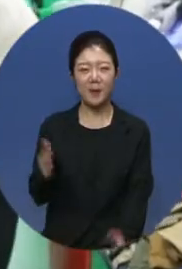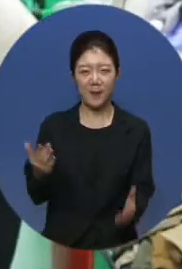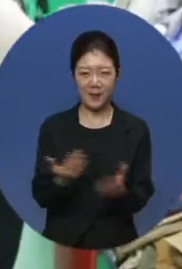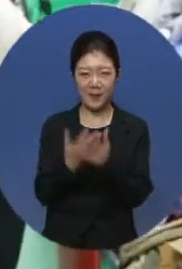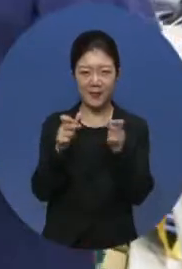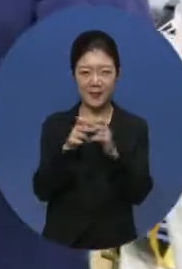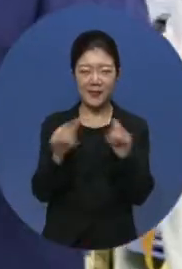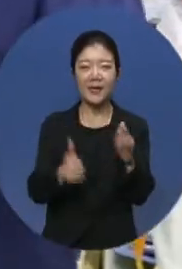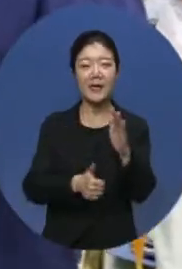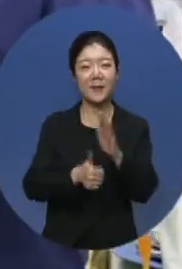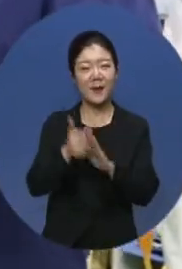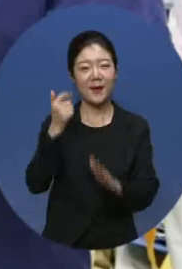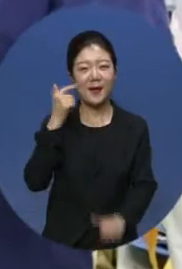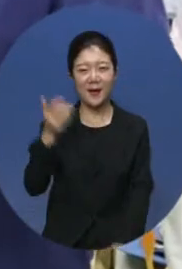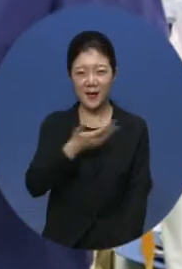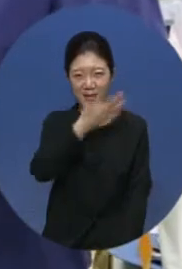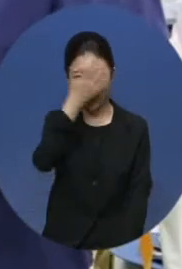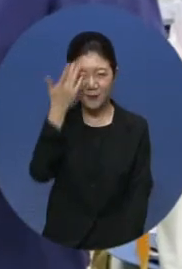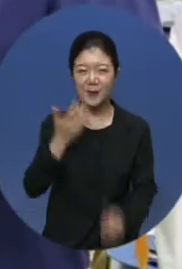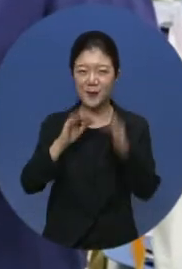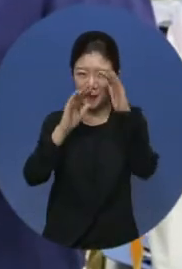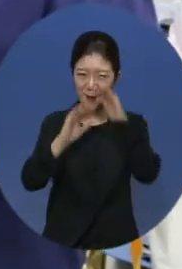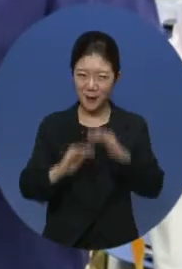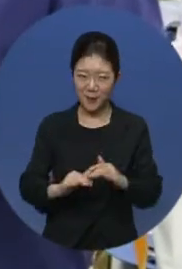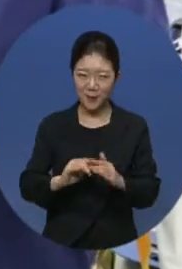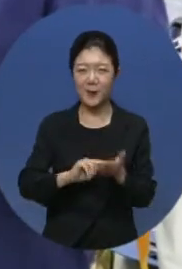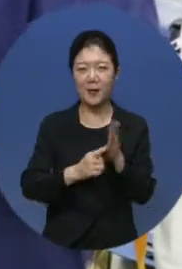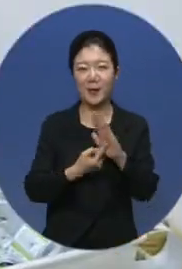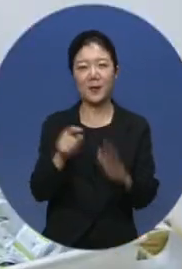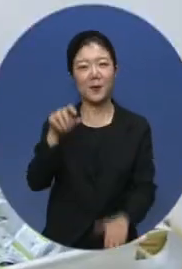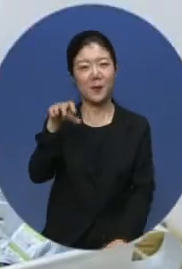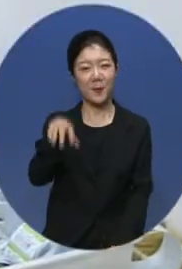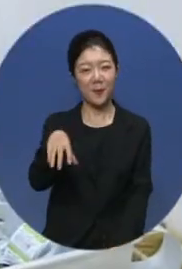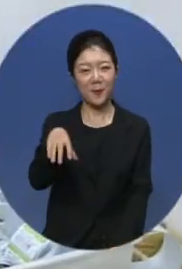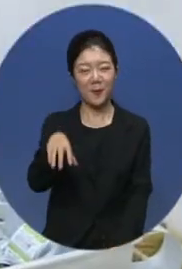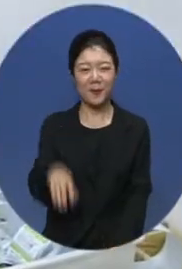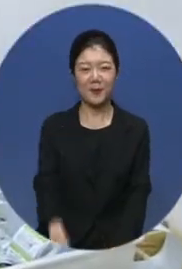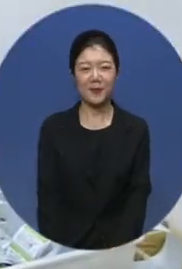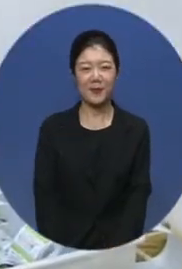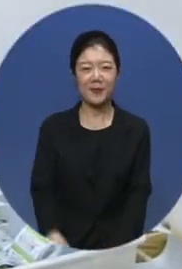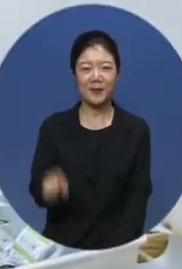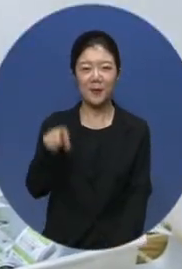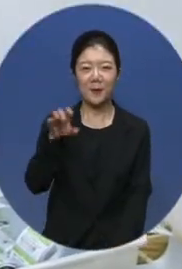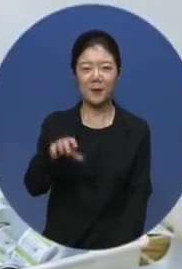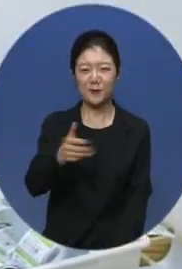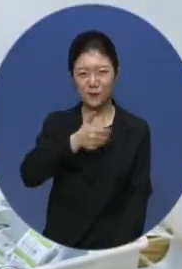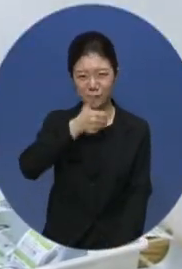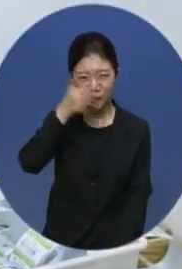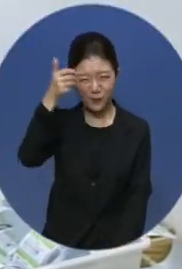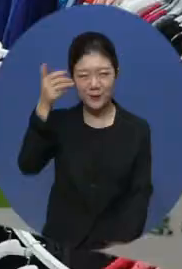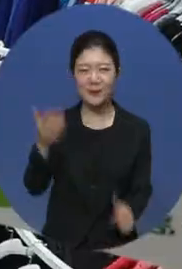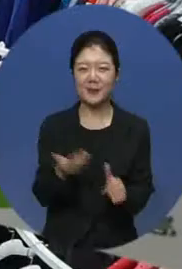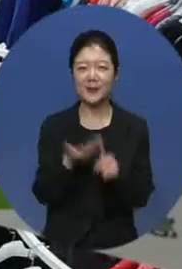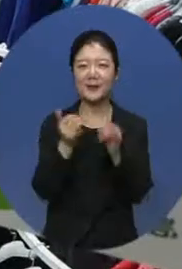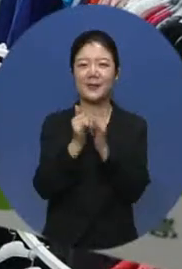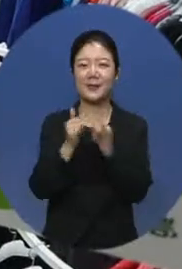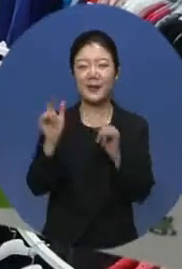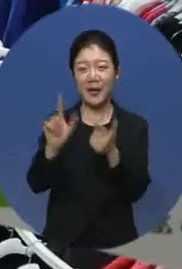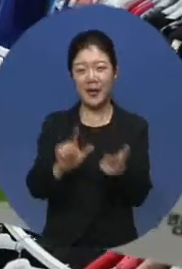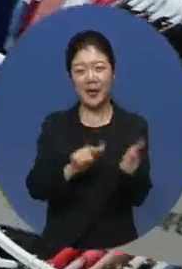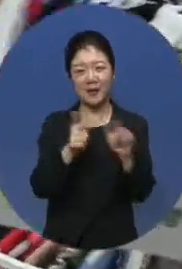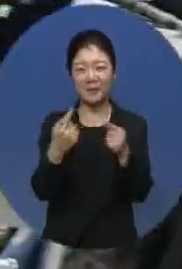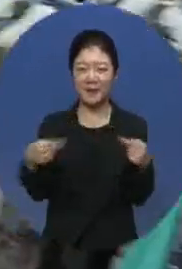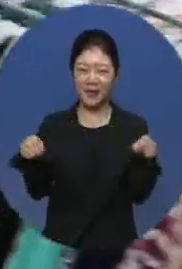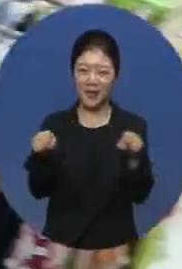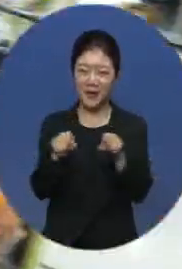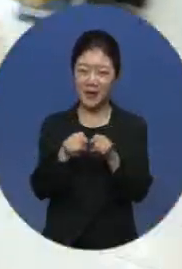발달장애인의 희망이 아름다운 이야기로 펼쳐지는 공간. 이곳에서 꿈을 키우는 사람들의 하루를